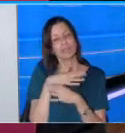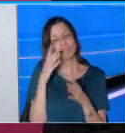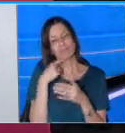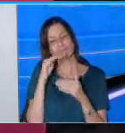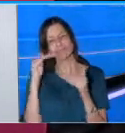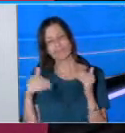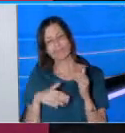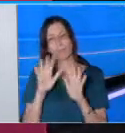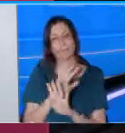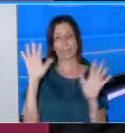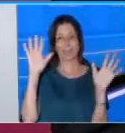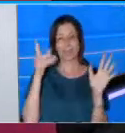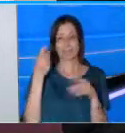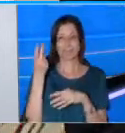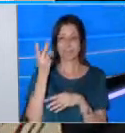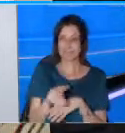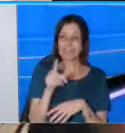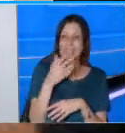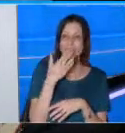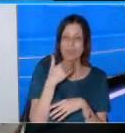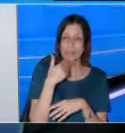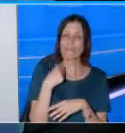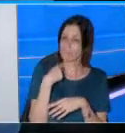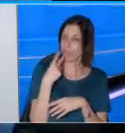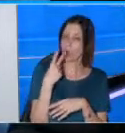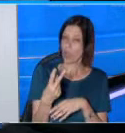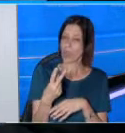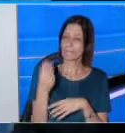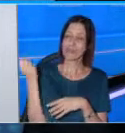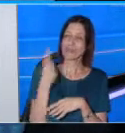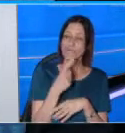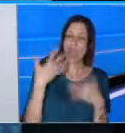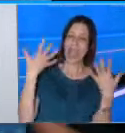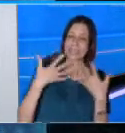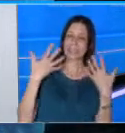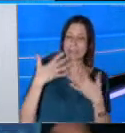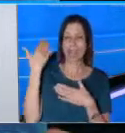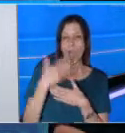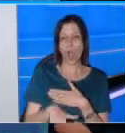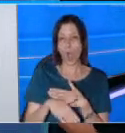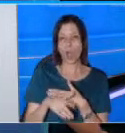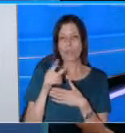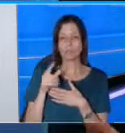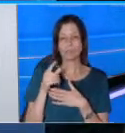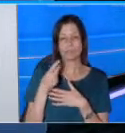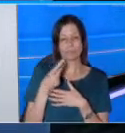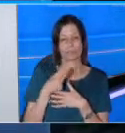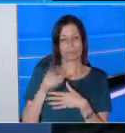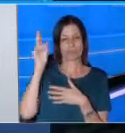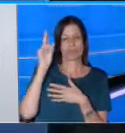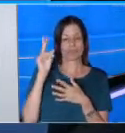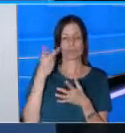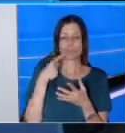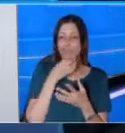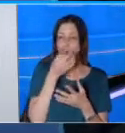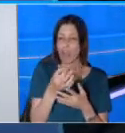כולנו, ופתאום כשהקורבן הוא יהודי, ואנחנו רואים את זה בשבוע, בעשרה ימים האחרונים, אז זה מתפוצץ כולנו בפרצוף. השאלה